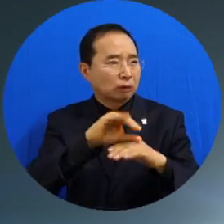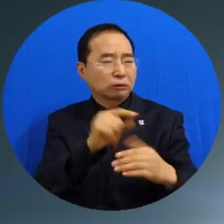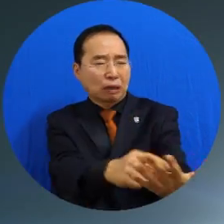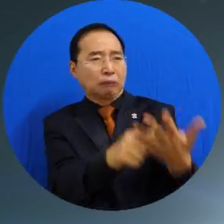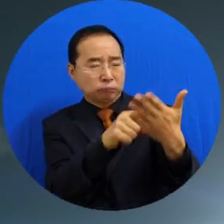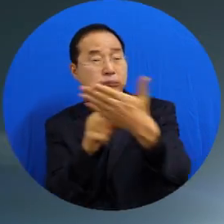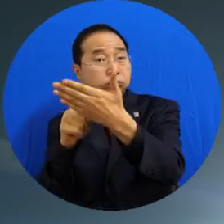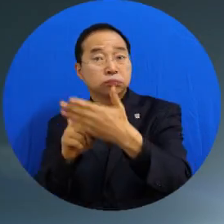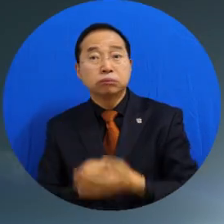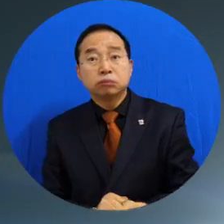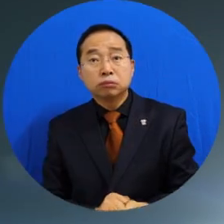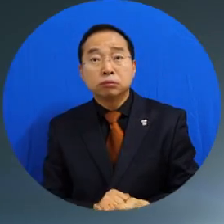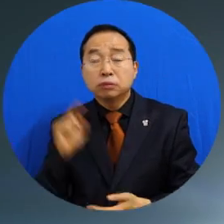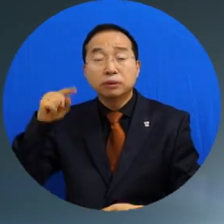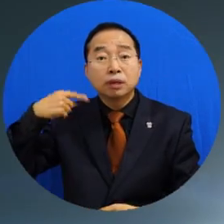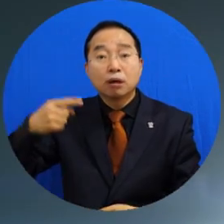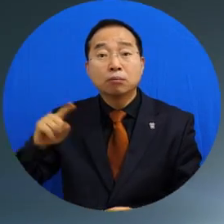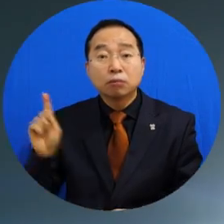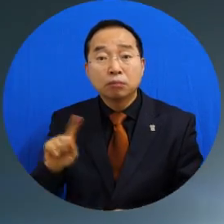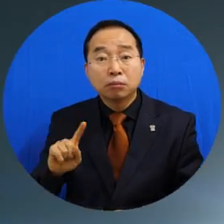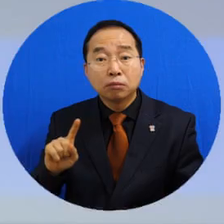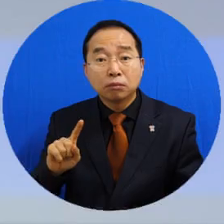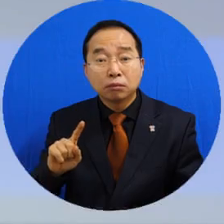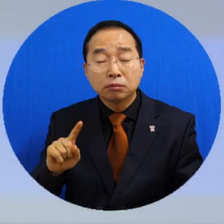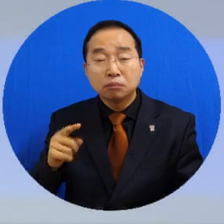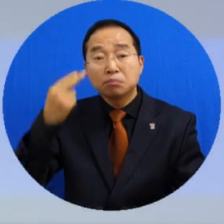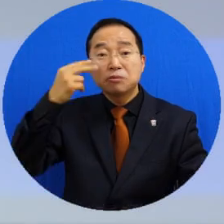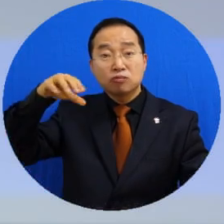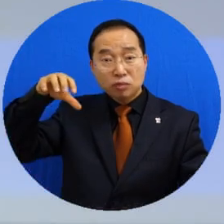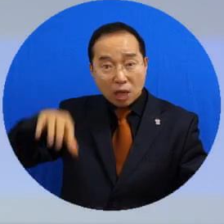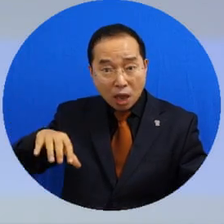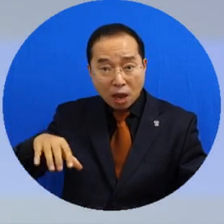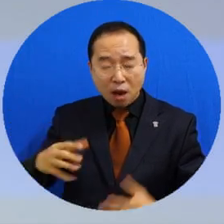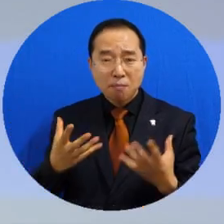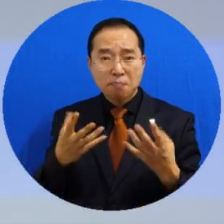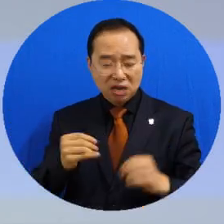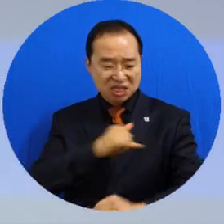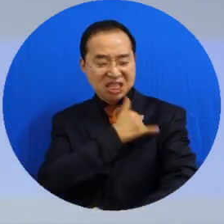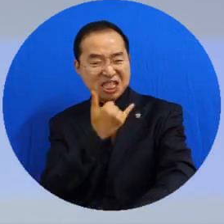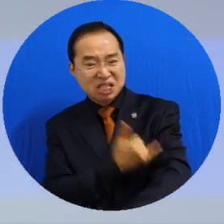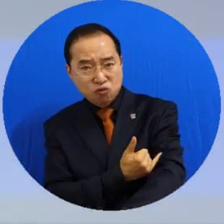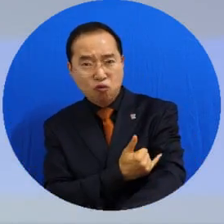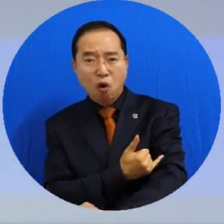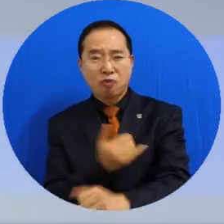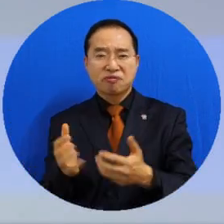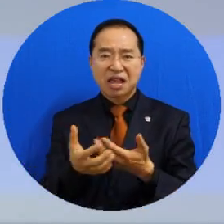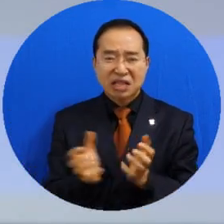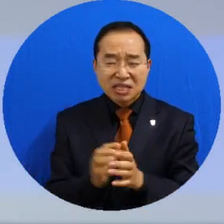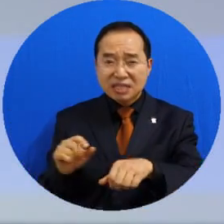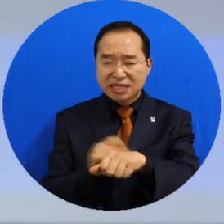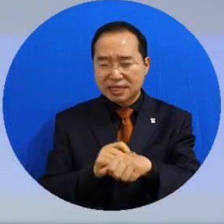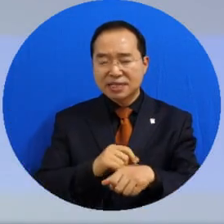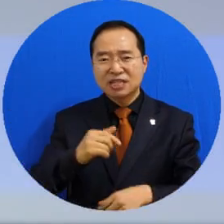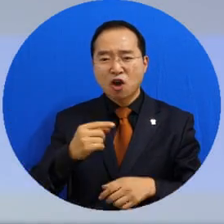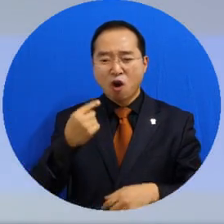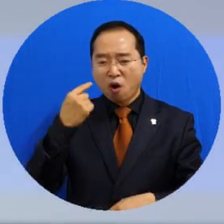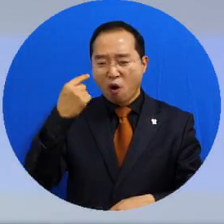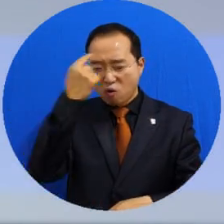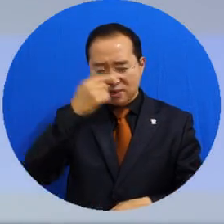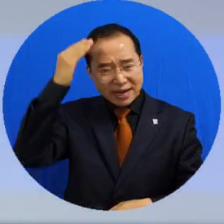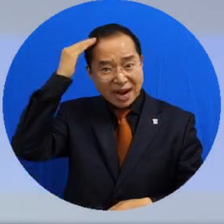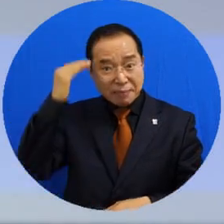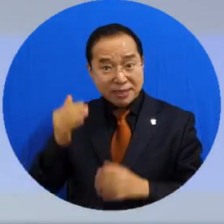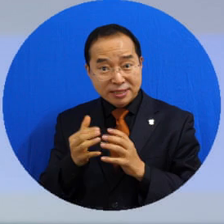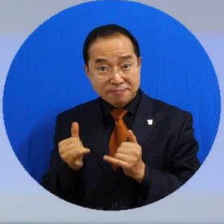보도를 하고 난 다음에 어땠을까요? 미국의 정말 많은 인권, 그리고 특히 흑인